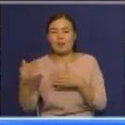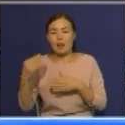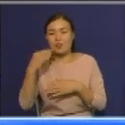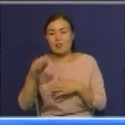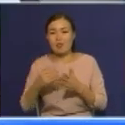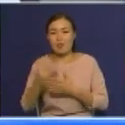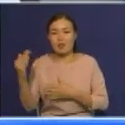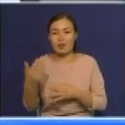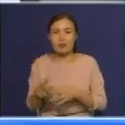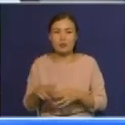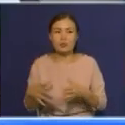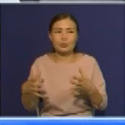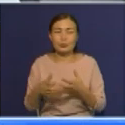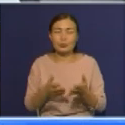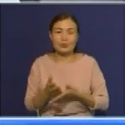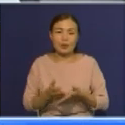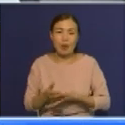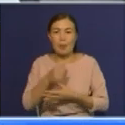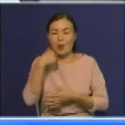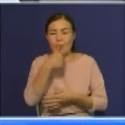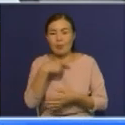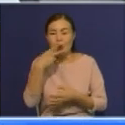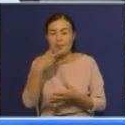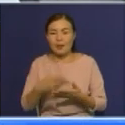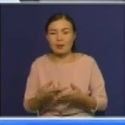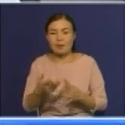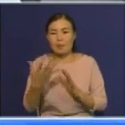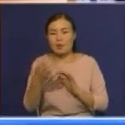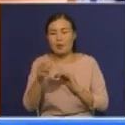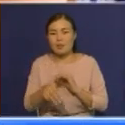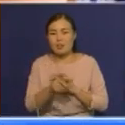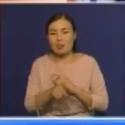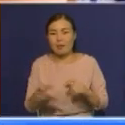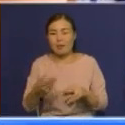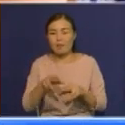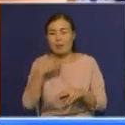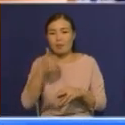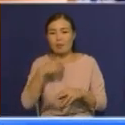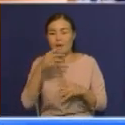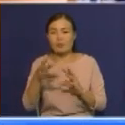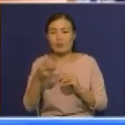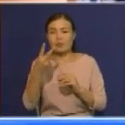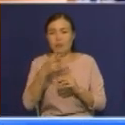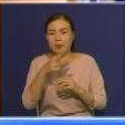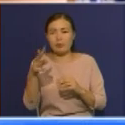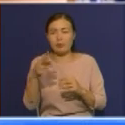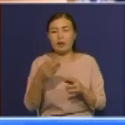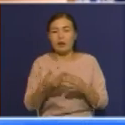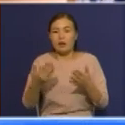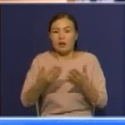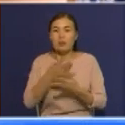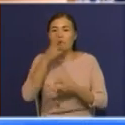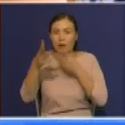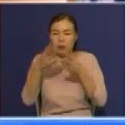качество предоставляемых населению услуг прошлом году показатель составлял 500 тысяч в этом году цифра достигла двух миллионов жалобы и